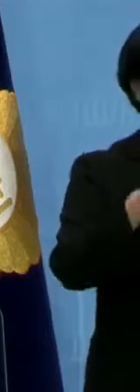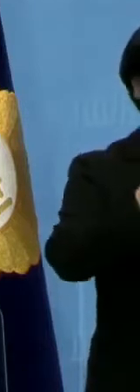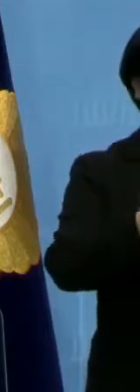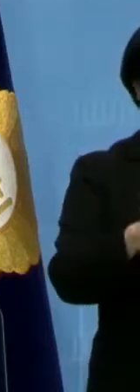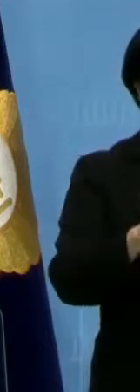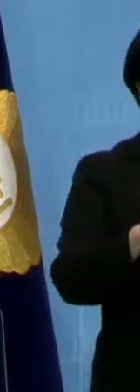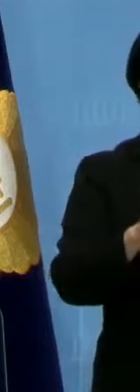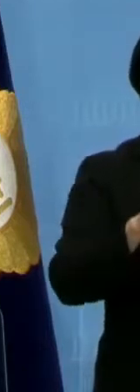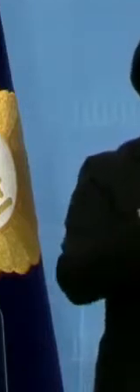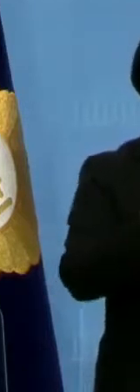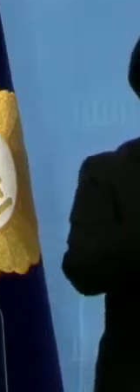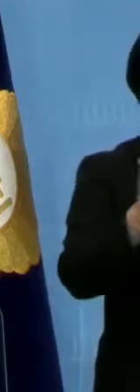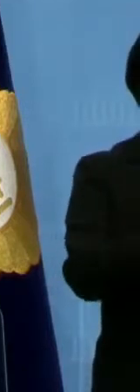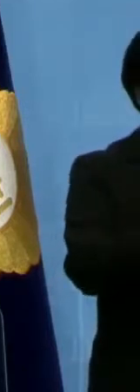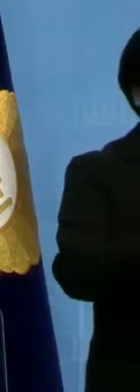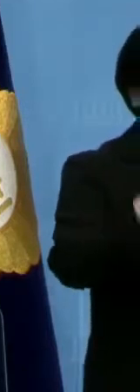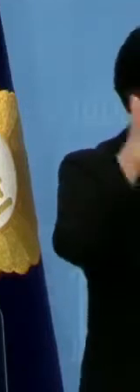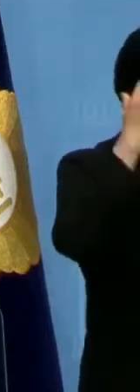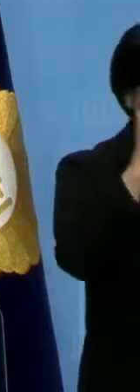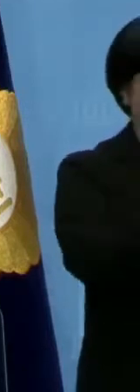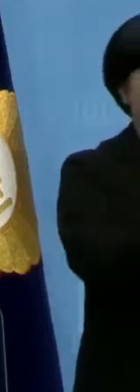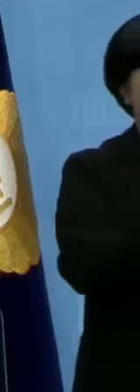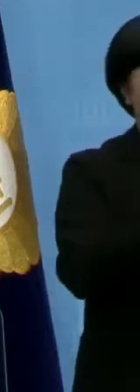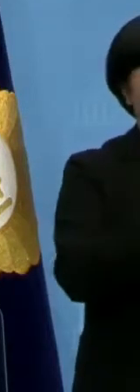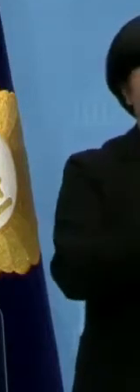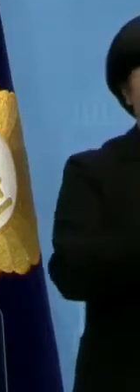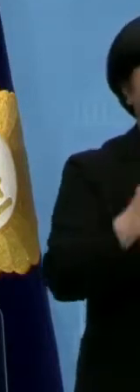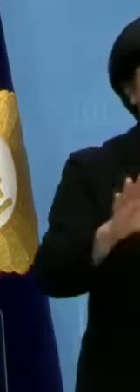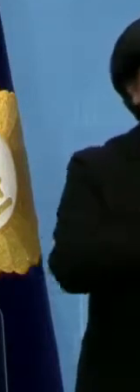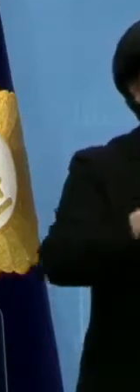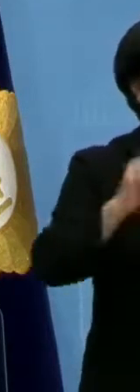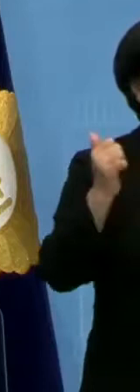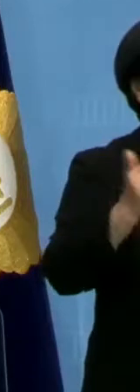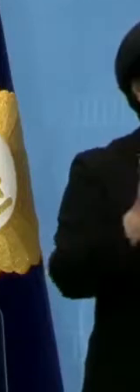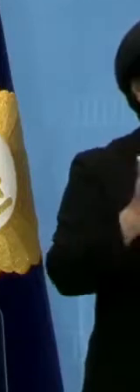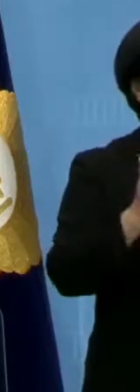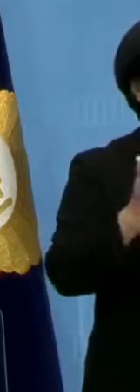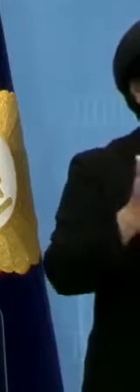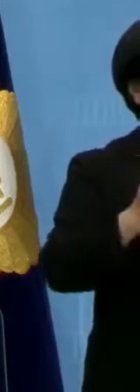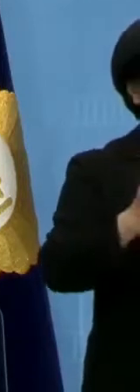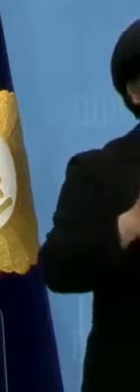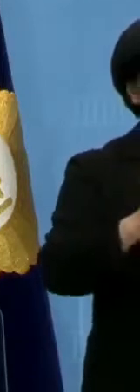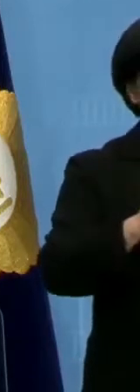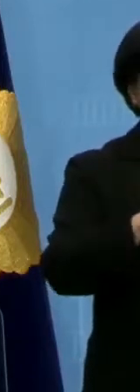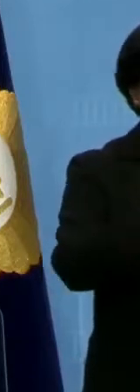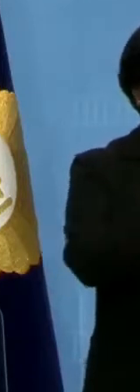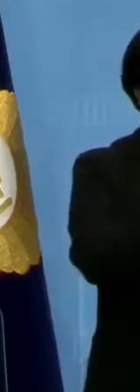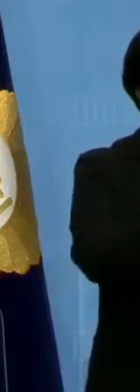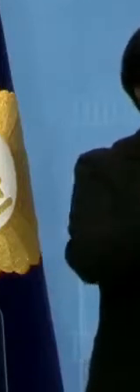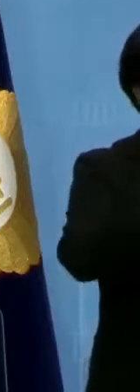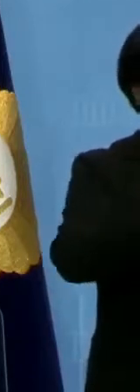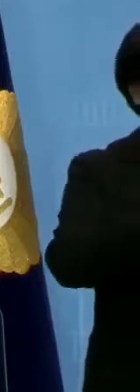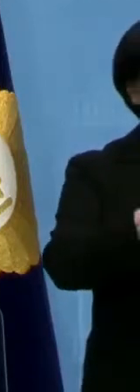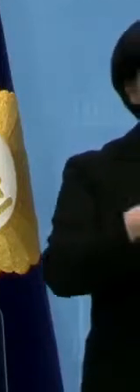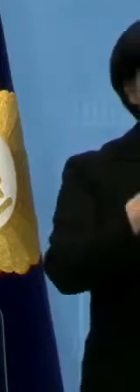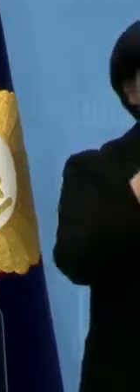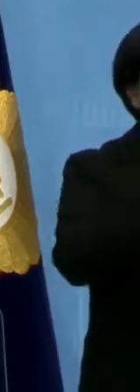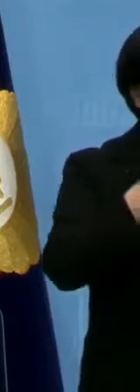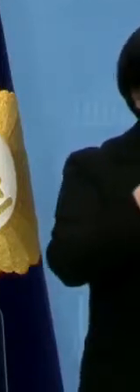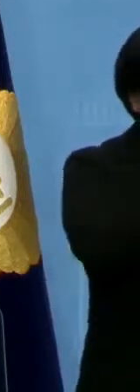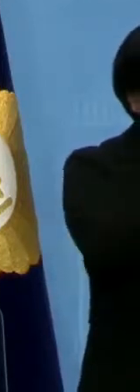함께 나누어 주십시오. 이번 임시국회에서는 쌍용차 손배치하 결의안을